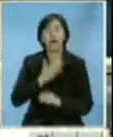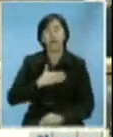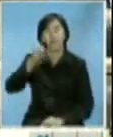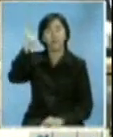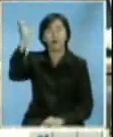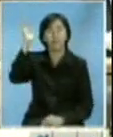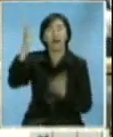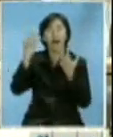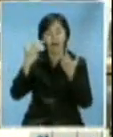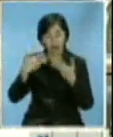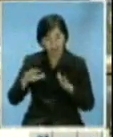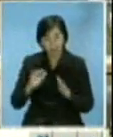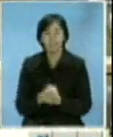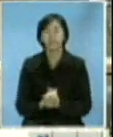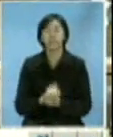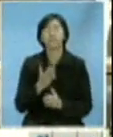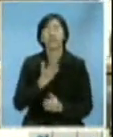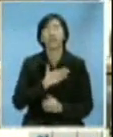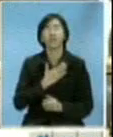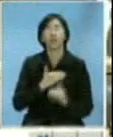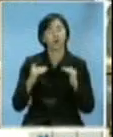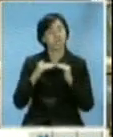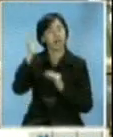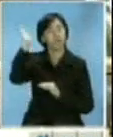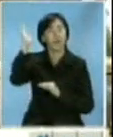อภิปรายแค่นี้และก็จะใช้สิทธิ์ในการอภิปรายในรายมาตรา